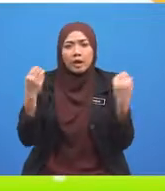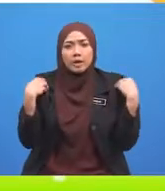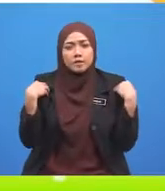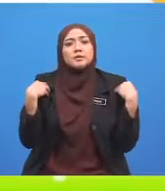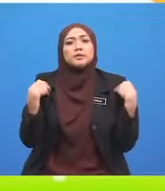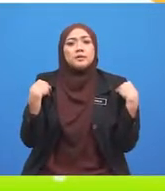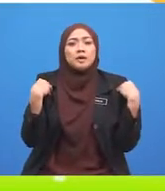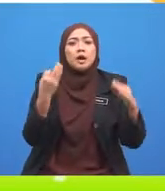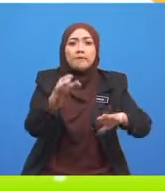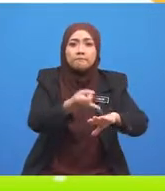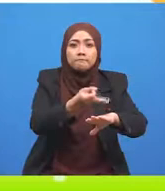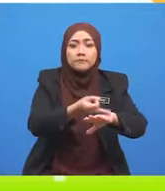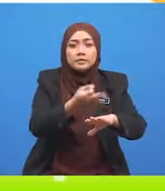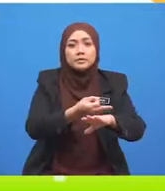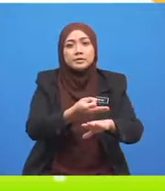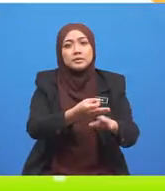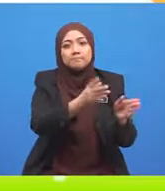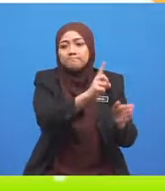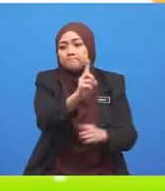atau fungsi tertentu.